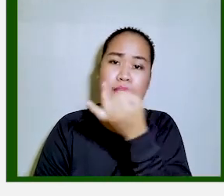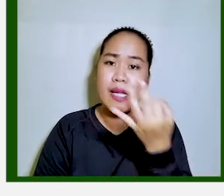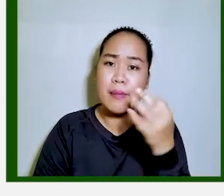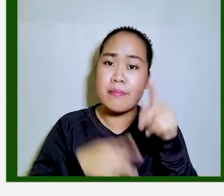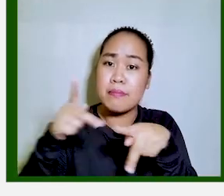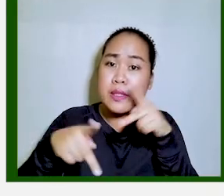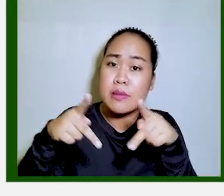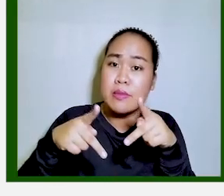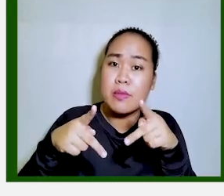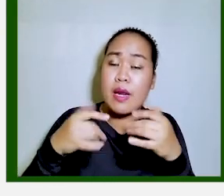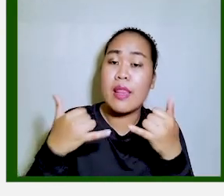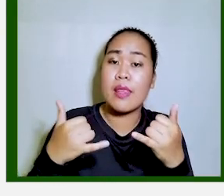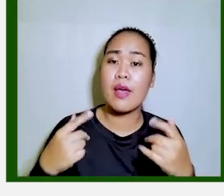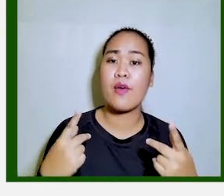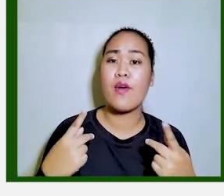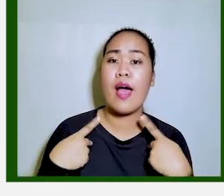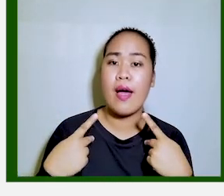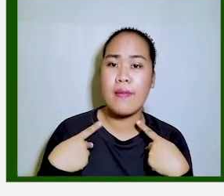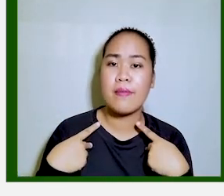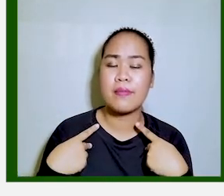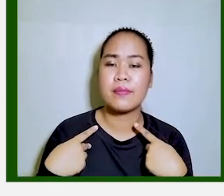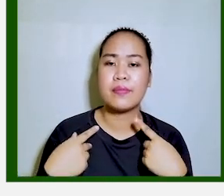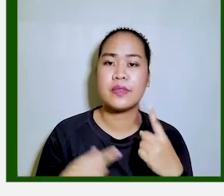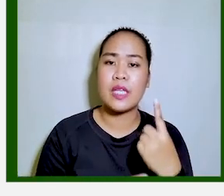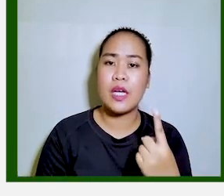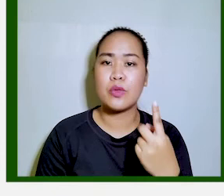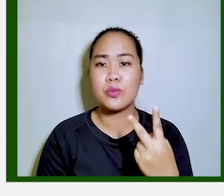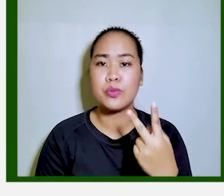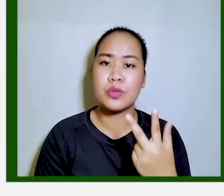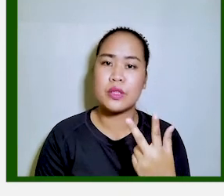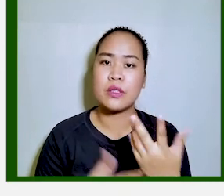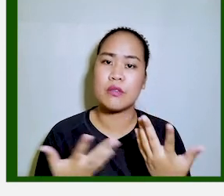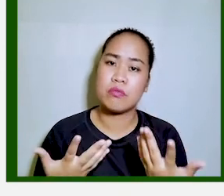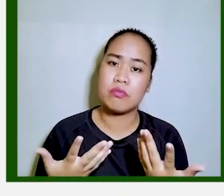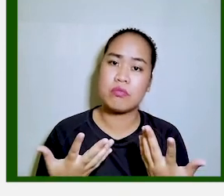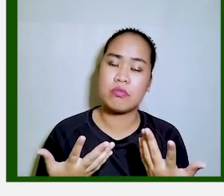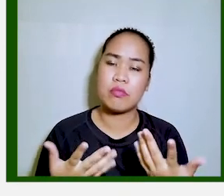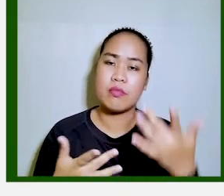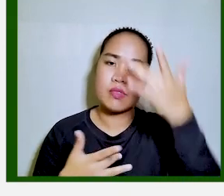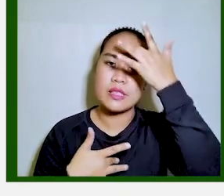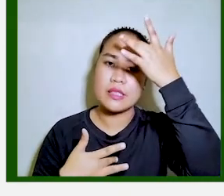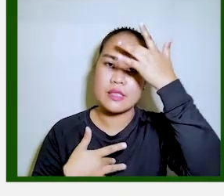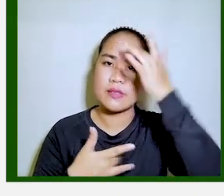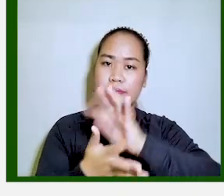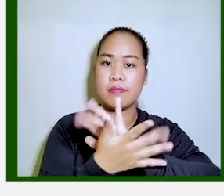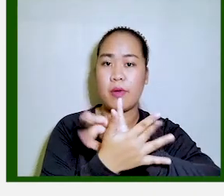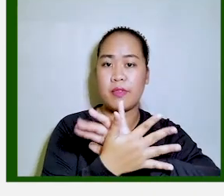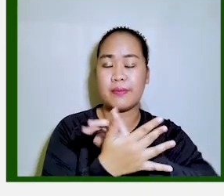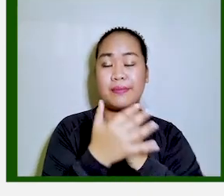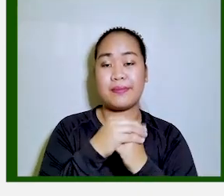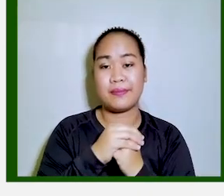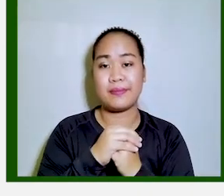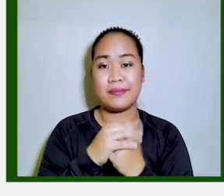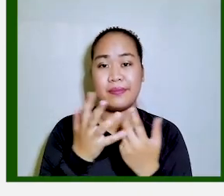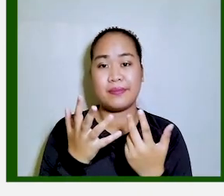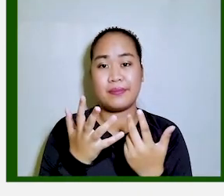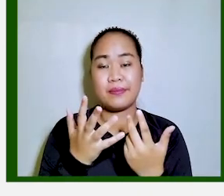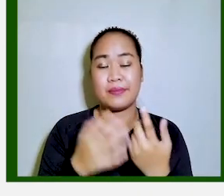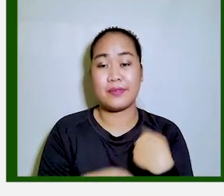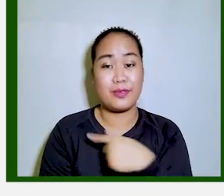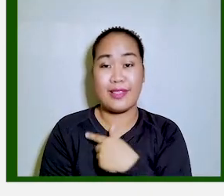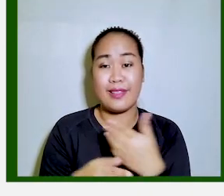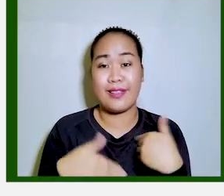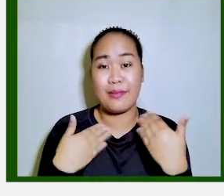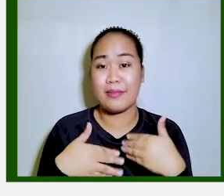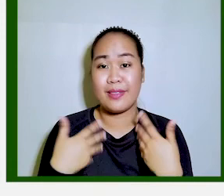ngayon po ay meron na lamang tayong mga single digits na lang na na active cases. And yun, siguro natutuwa